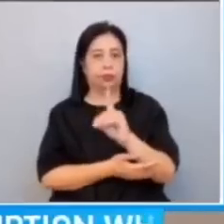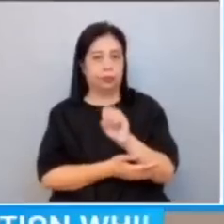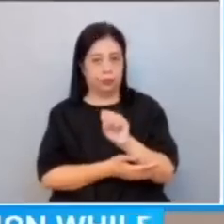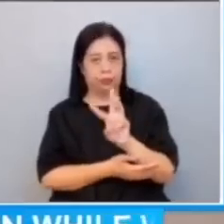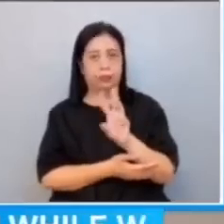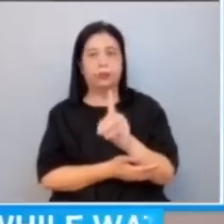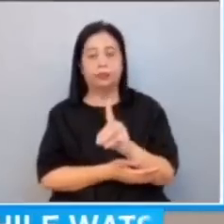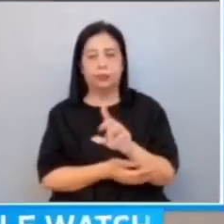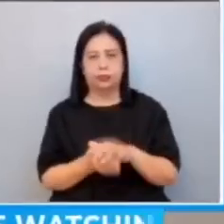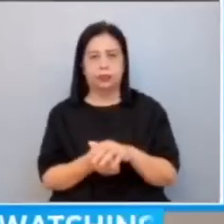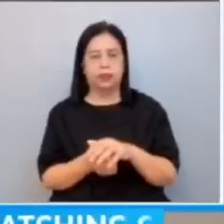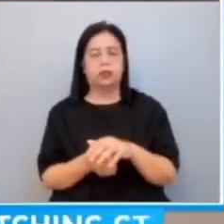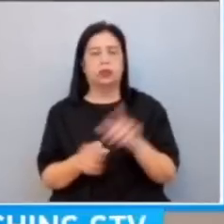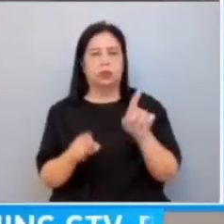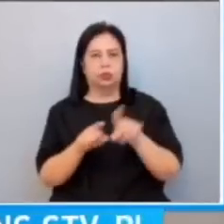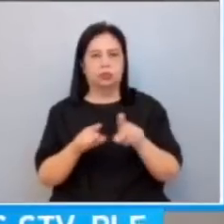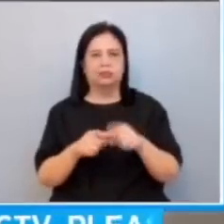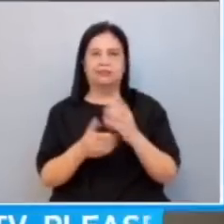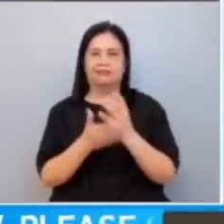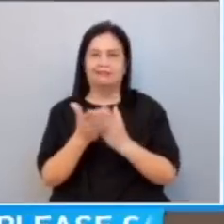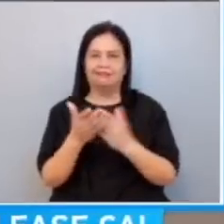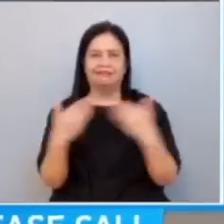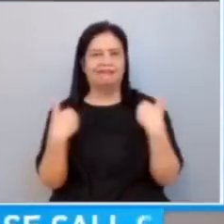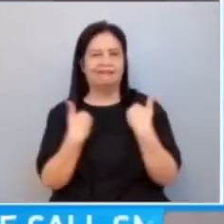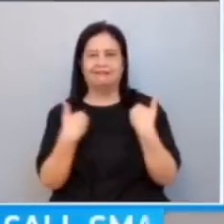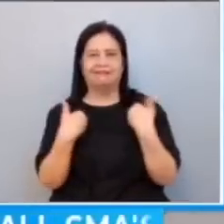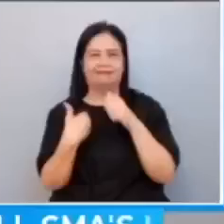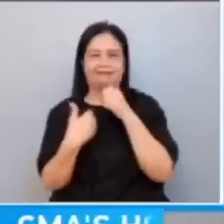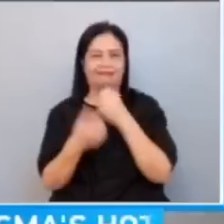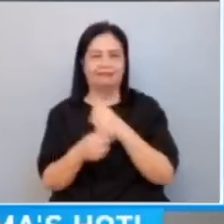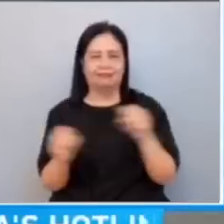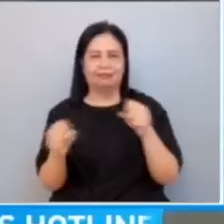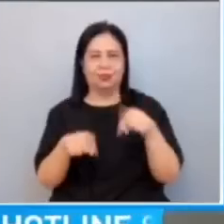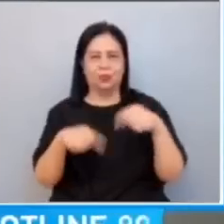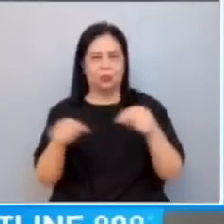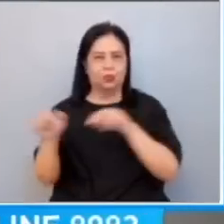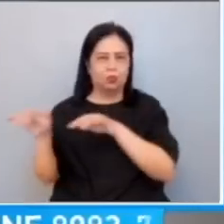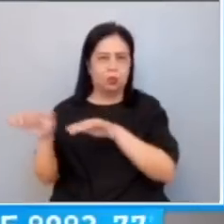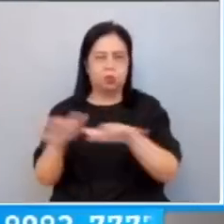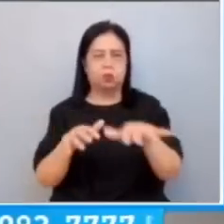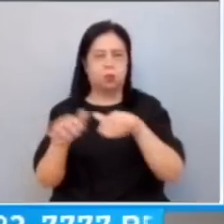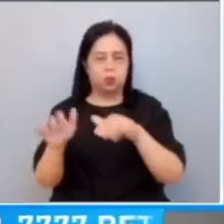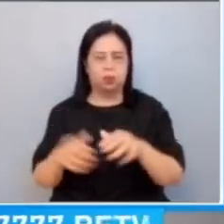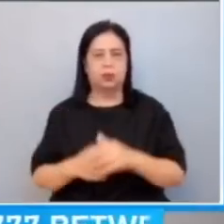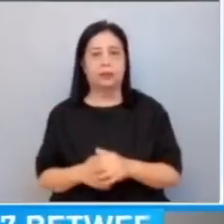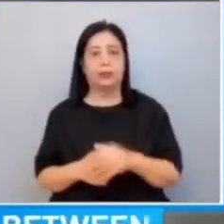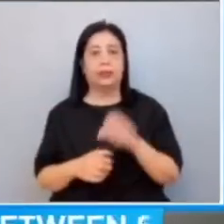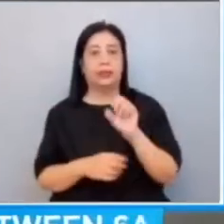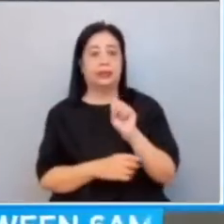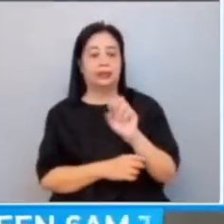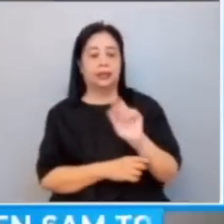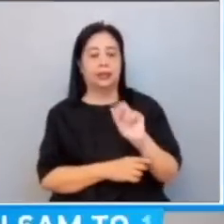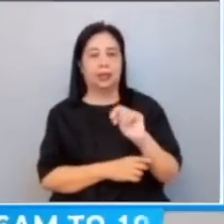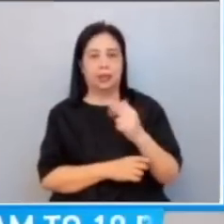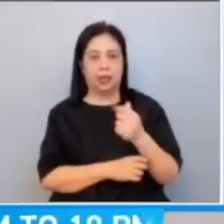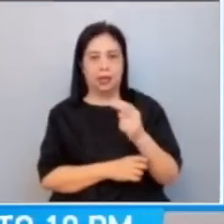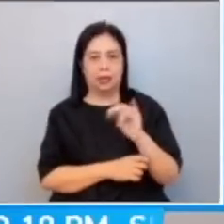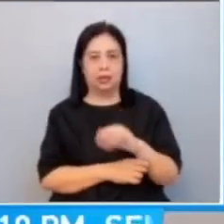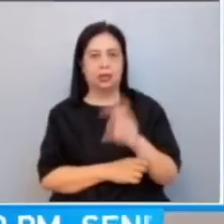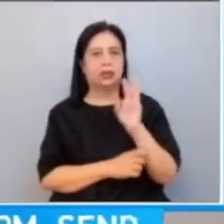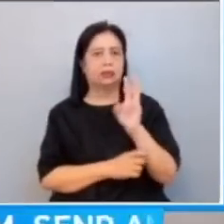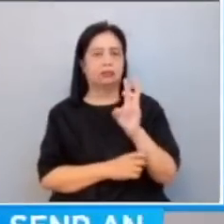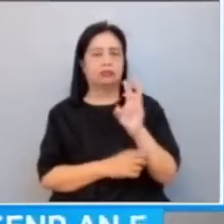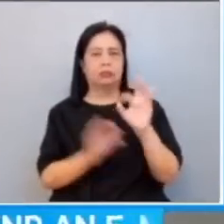Hindi rin nakaligtas ang ilang hayop na tinangay ng baha. Sa bayan naman ng Alabel, Sarangani, 60 pamilya ang apektado